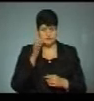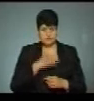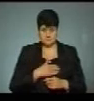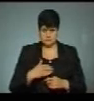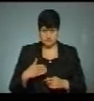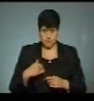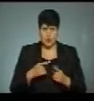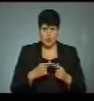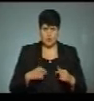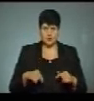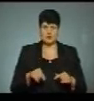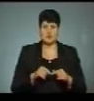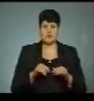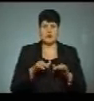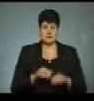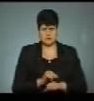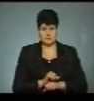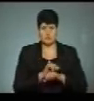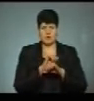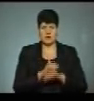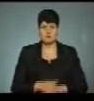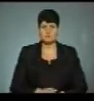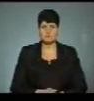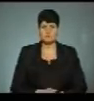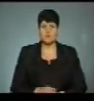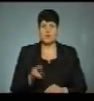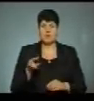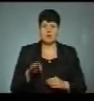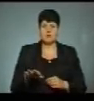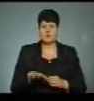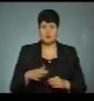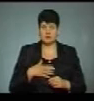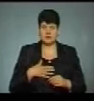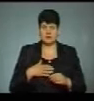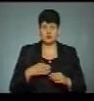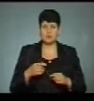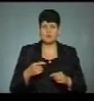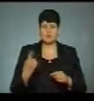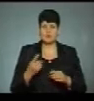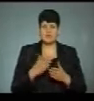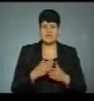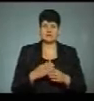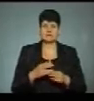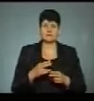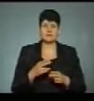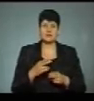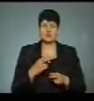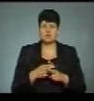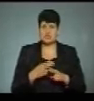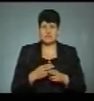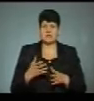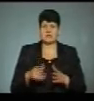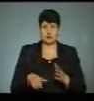прислухаються, організовуватимуть акції протесту. По території нашої громади проходить різна дорога, дорога міжнародного